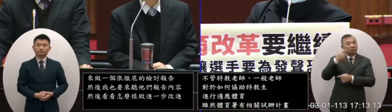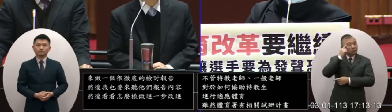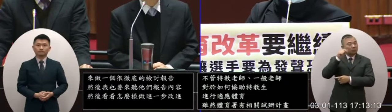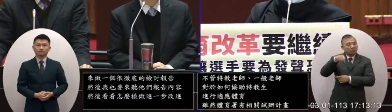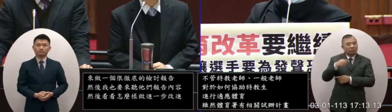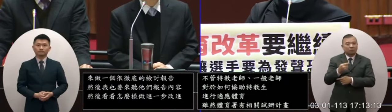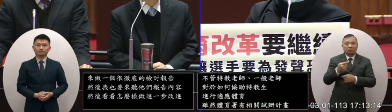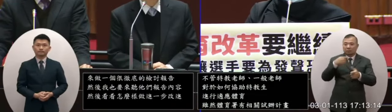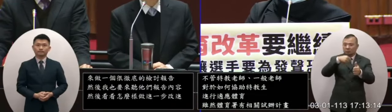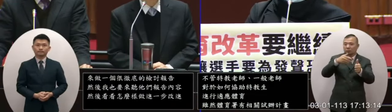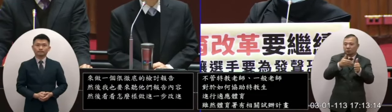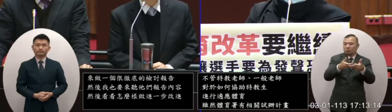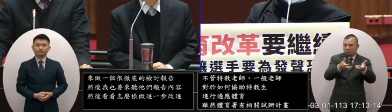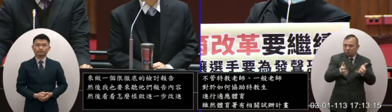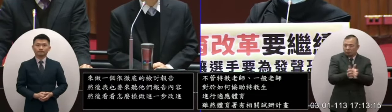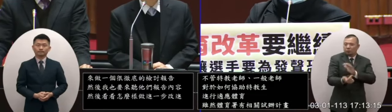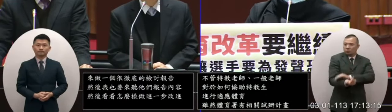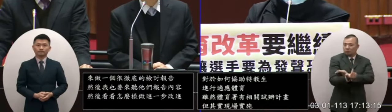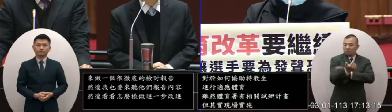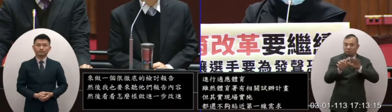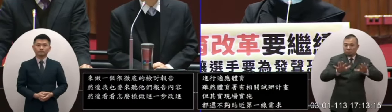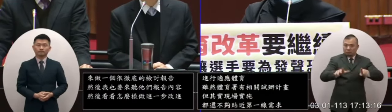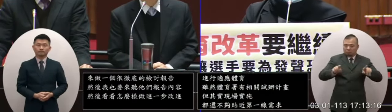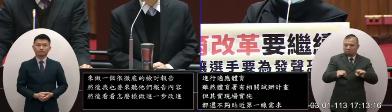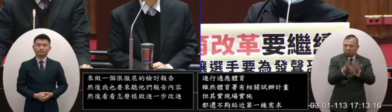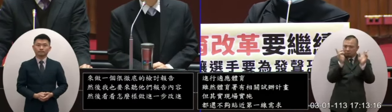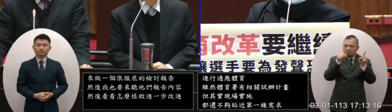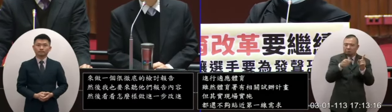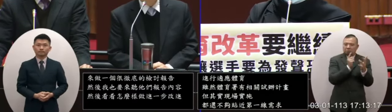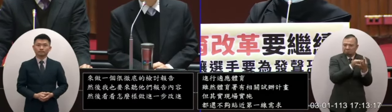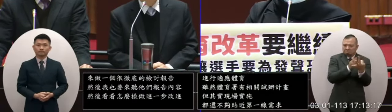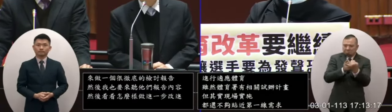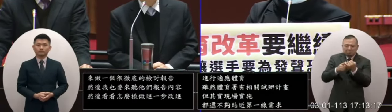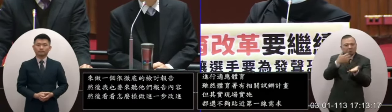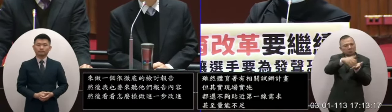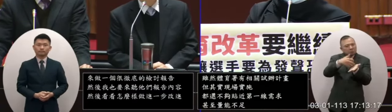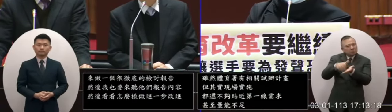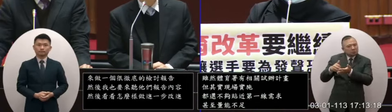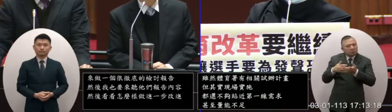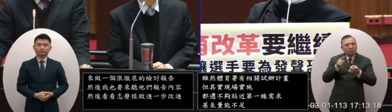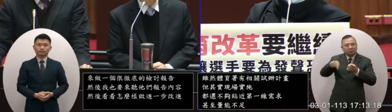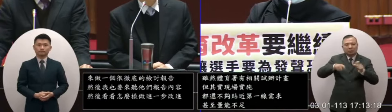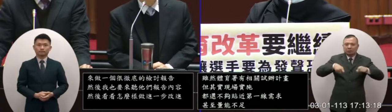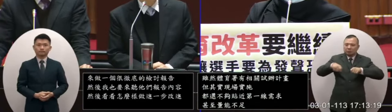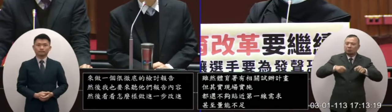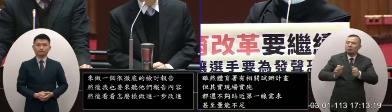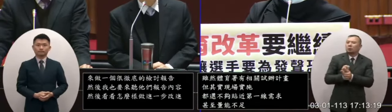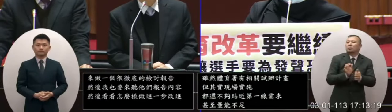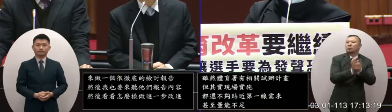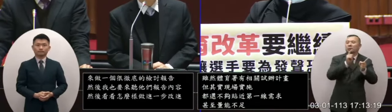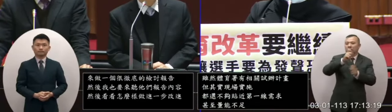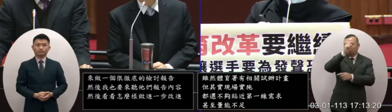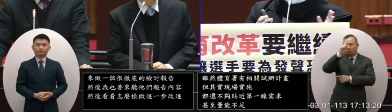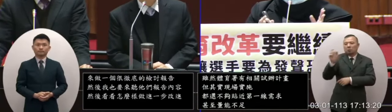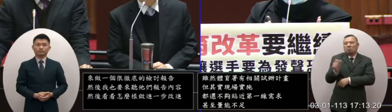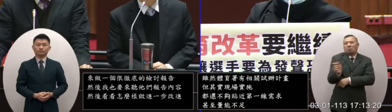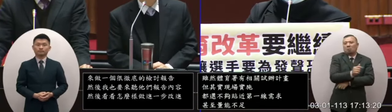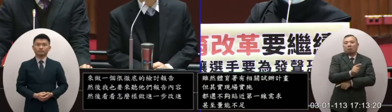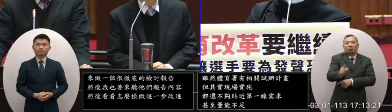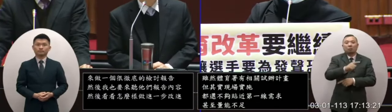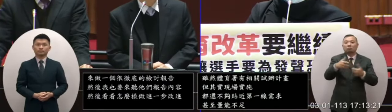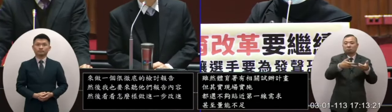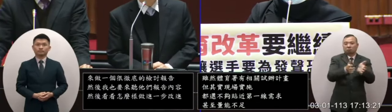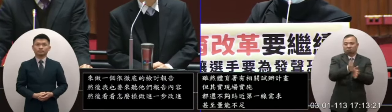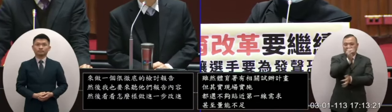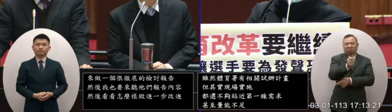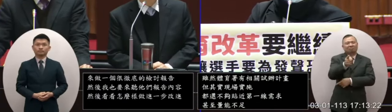部有没有机会现在开始来盘点或者是规划相关的计划，让这件事情可以走得更快？因为部长你一